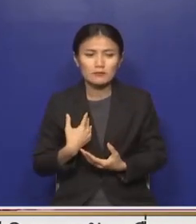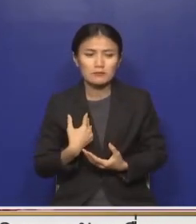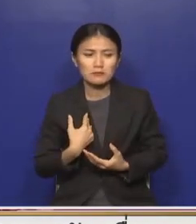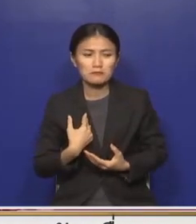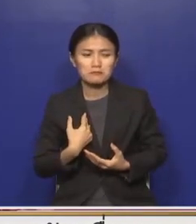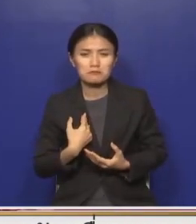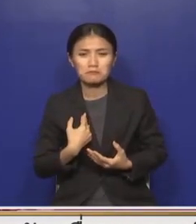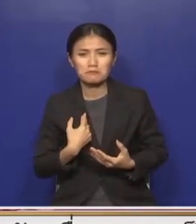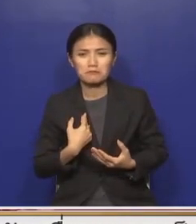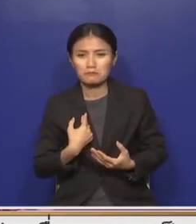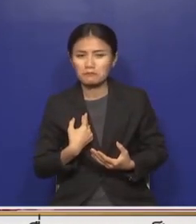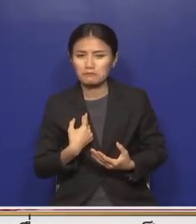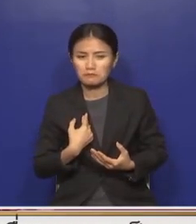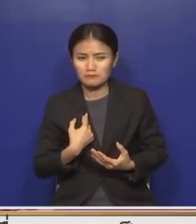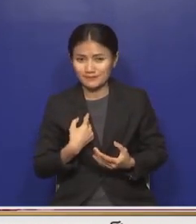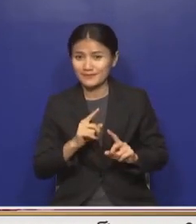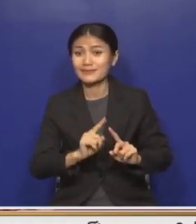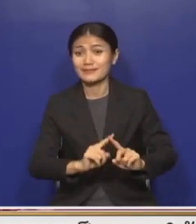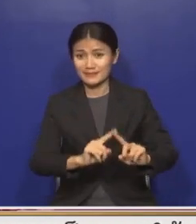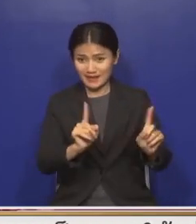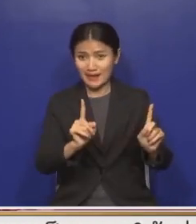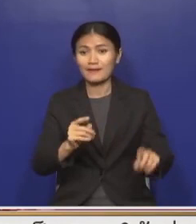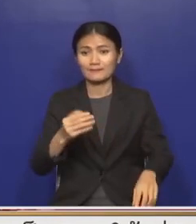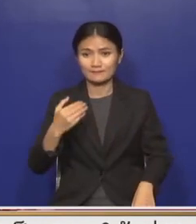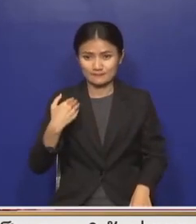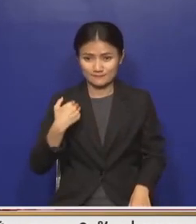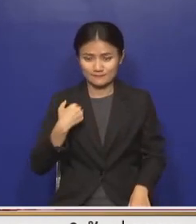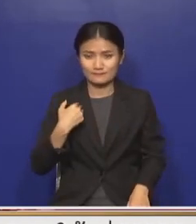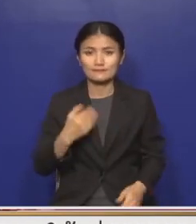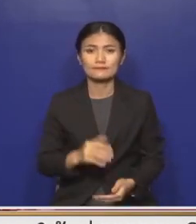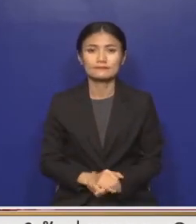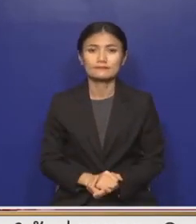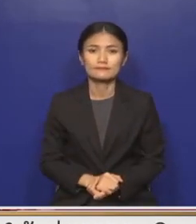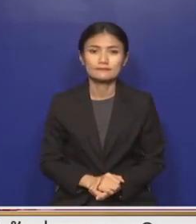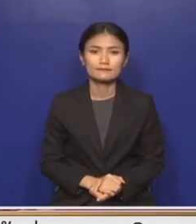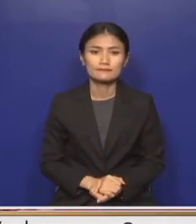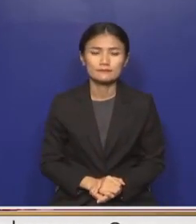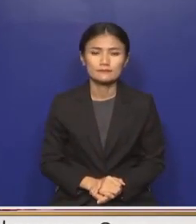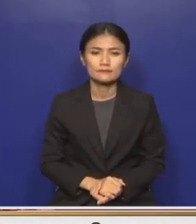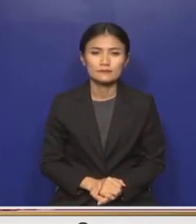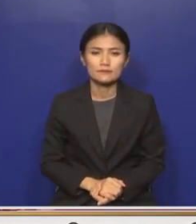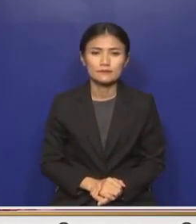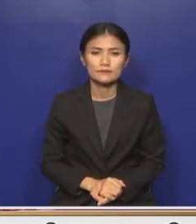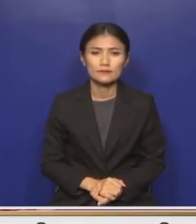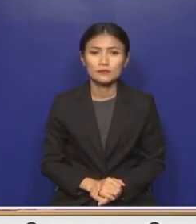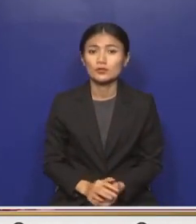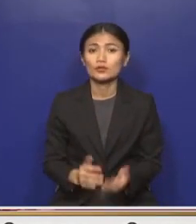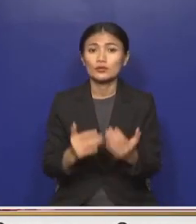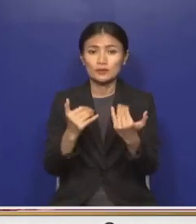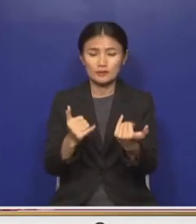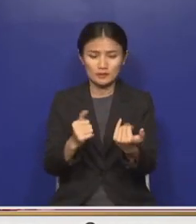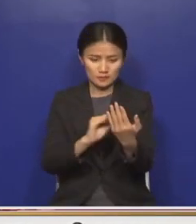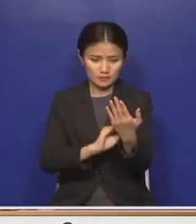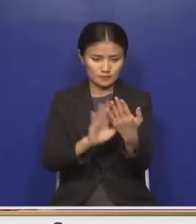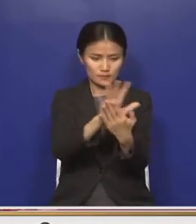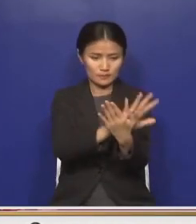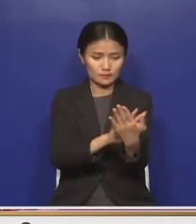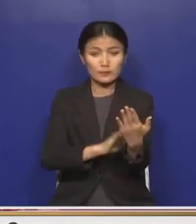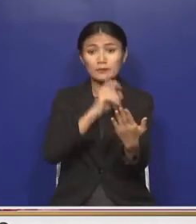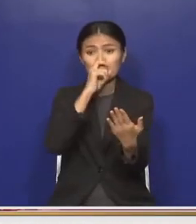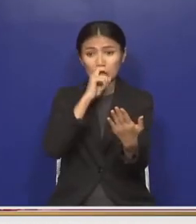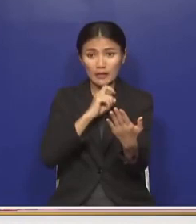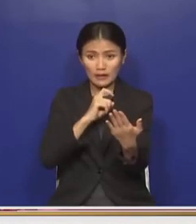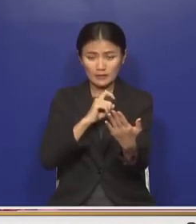อภิบรายท่ผสารทกรบครับต้ยอมรบคามจริงว่าการปกครองประเทศไทยและแ่งสัน